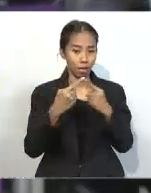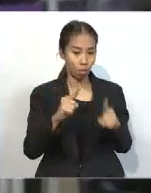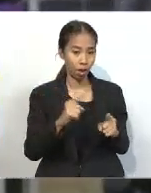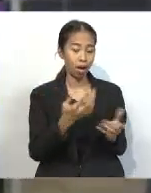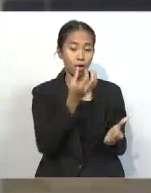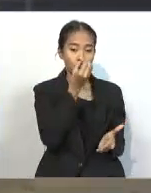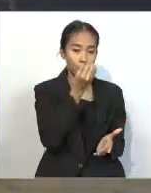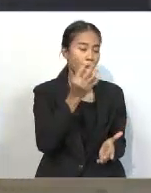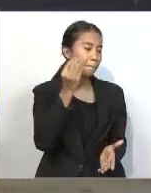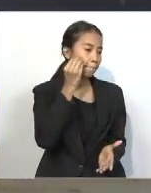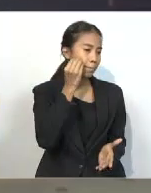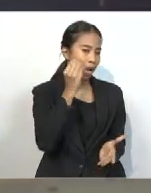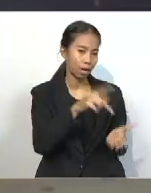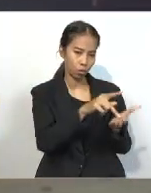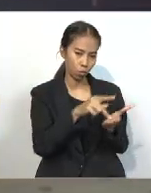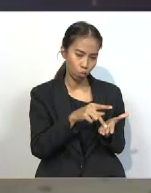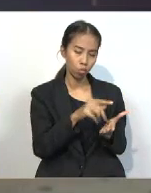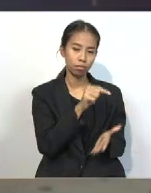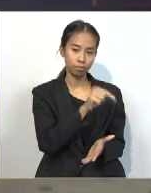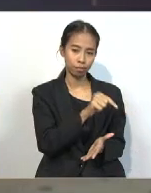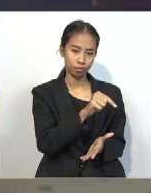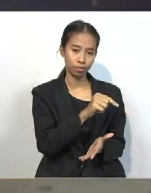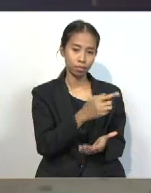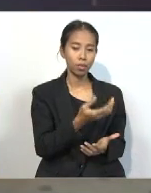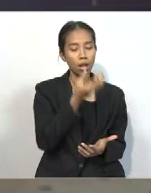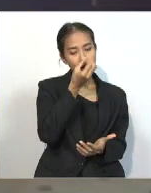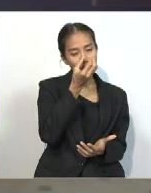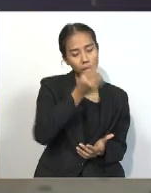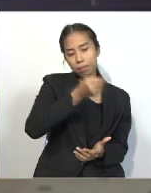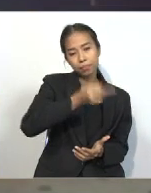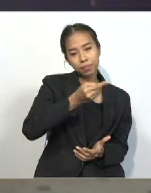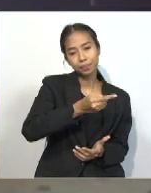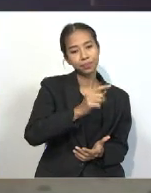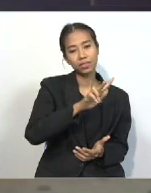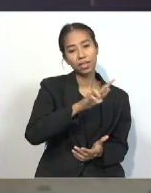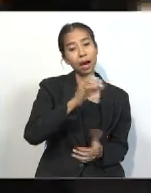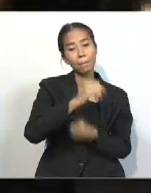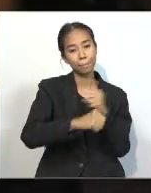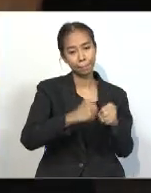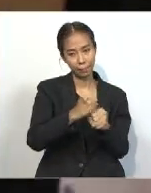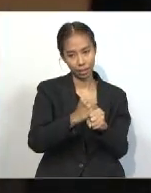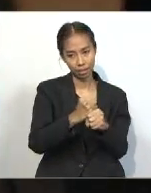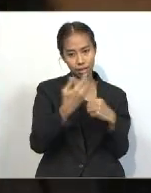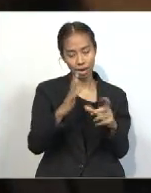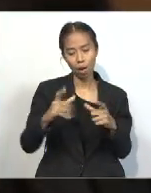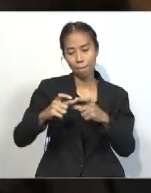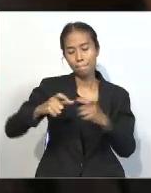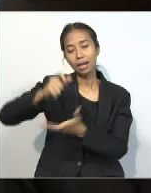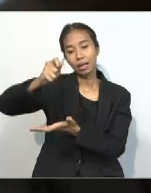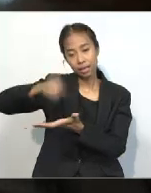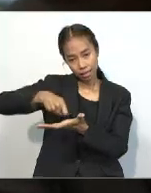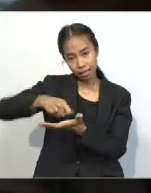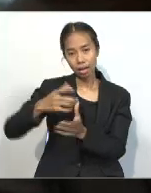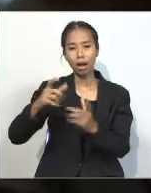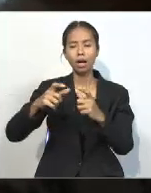าศัยค่ะผู้กู้ประมาณร้อยละ2/3ใช้อัตราดอกเบี้ยคงที่3ปีขณะที่สินเชื่อบัตรเครดิตสิน